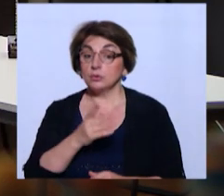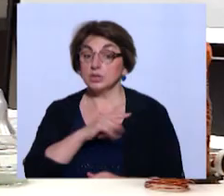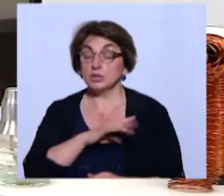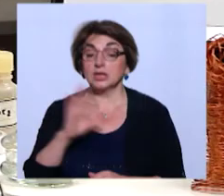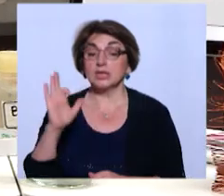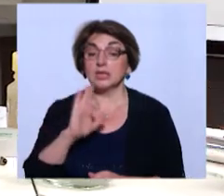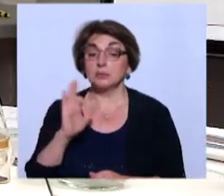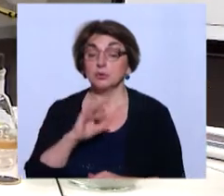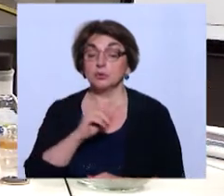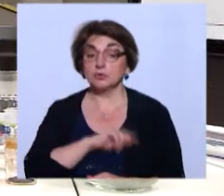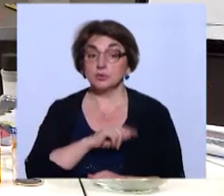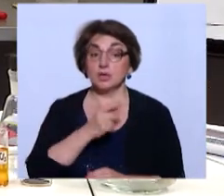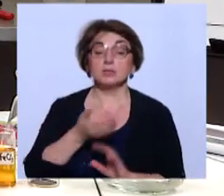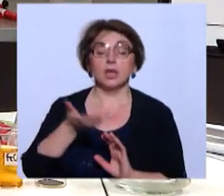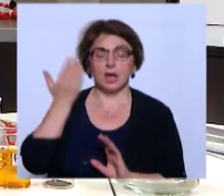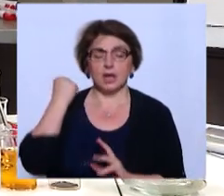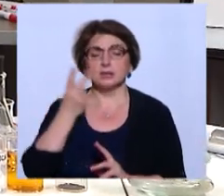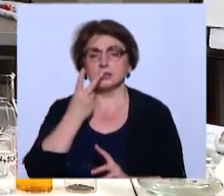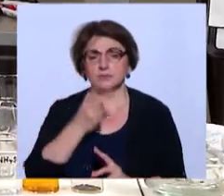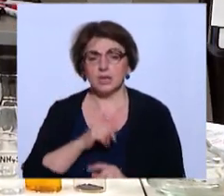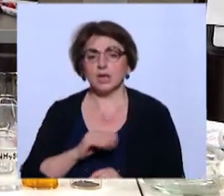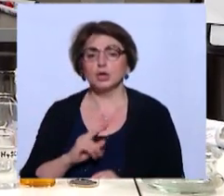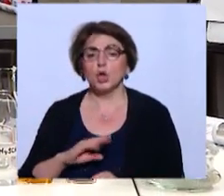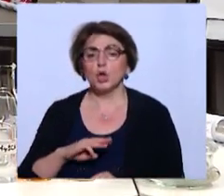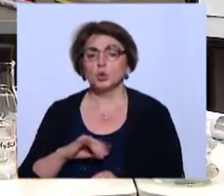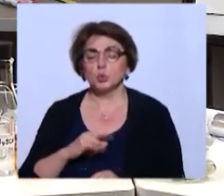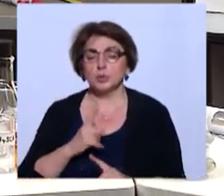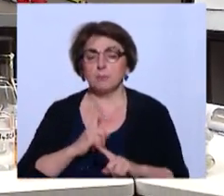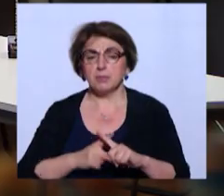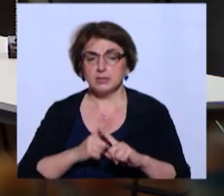ჩვენ ეს ადრეც განვიხილეთ ტუტე მეტალების ქიმიური თვისებები, თუმცა